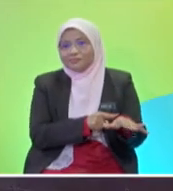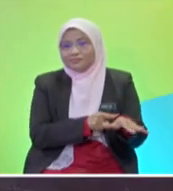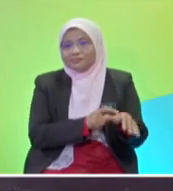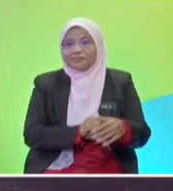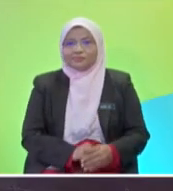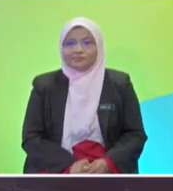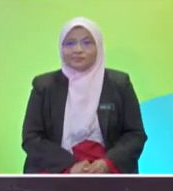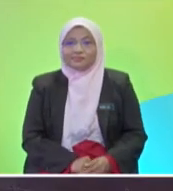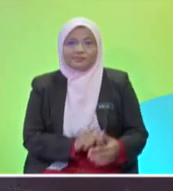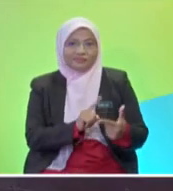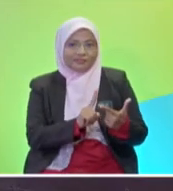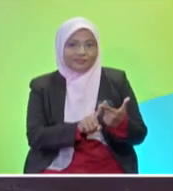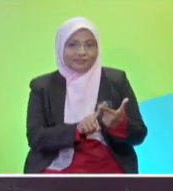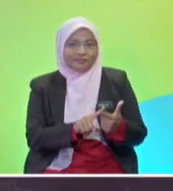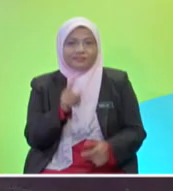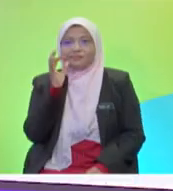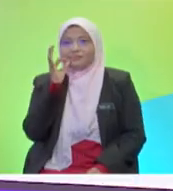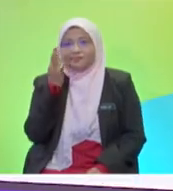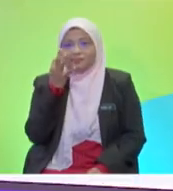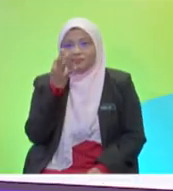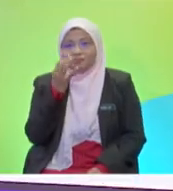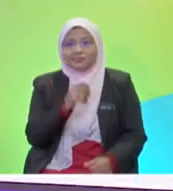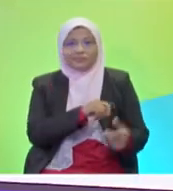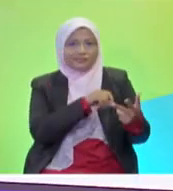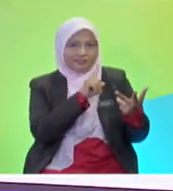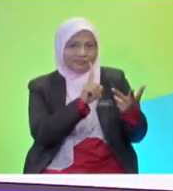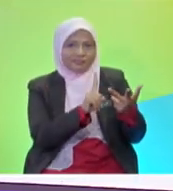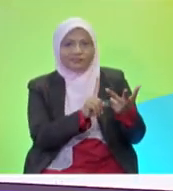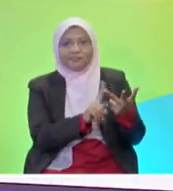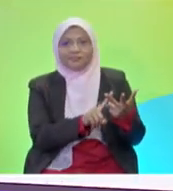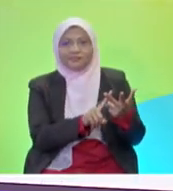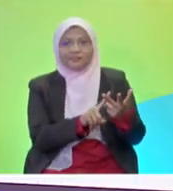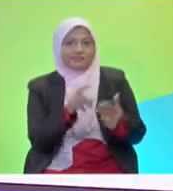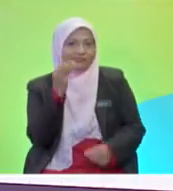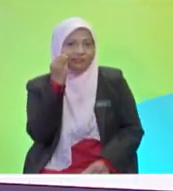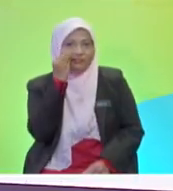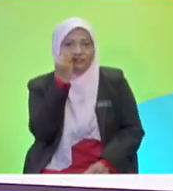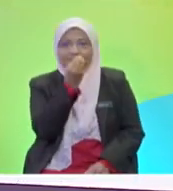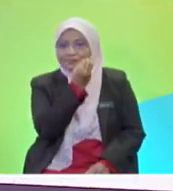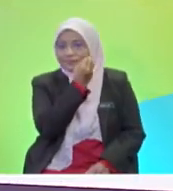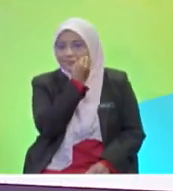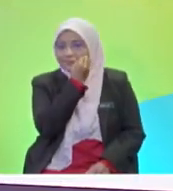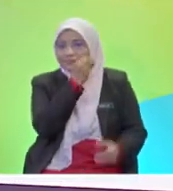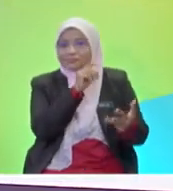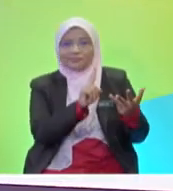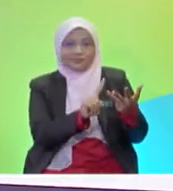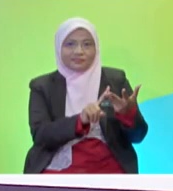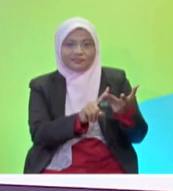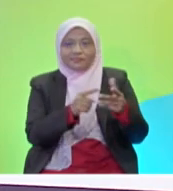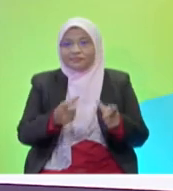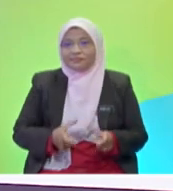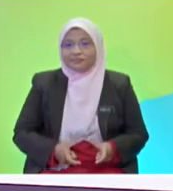Yang kedua ialah buah. Yang ketiga? Yang ketiga bukan daun, yang ketiga ialah bunga. Okey, yang keempat? Yang keempat batang. Yang